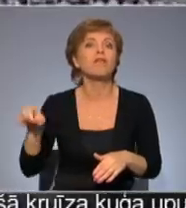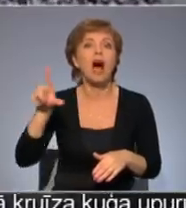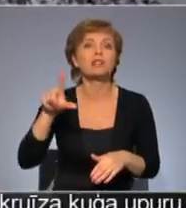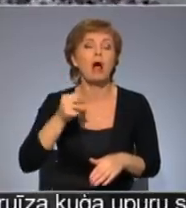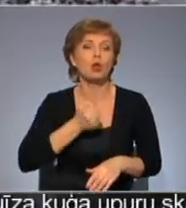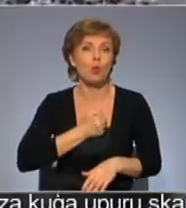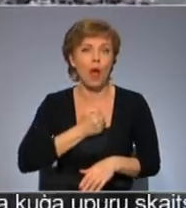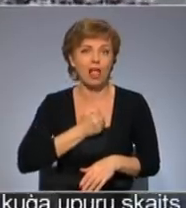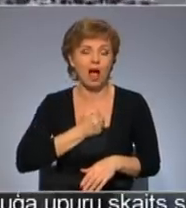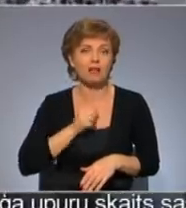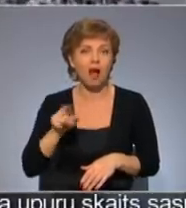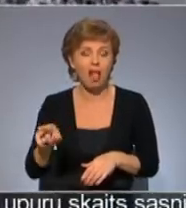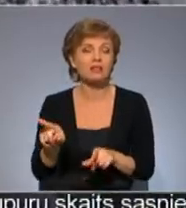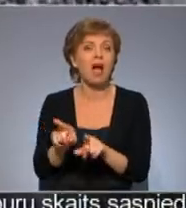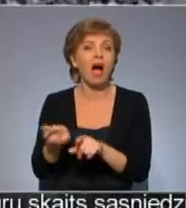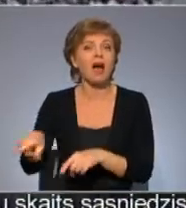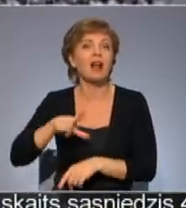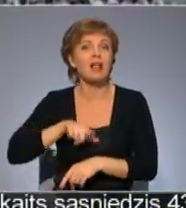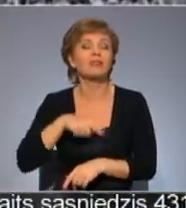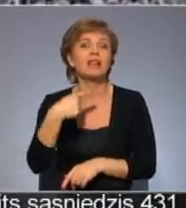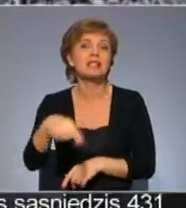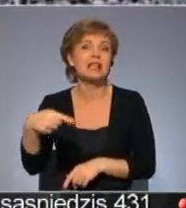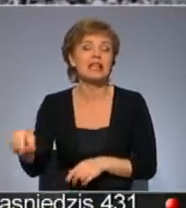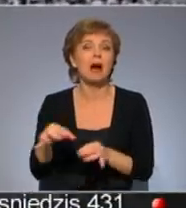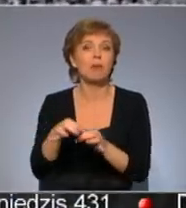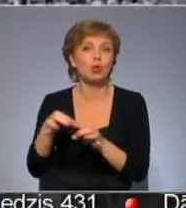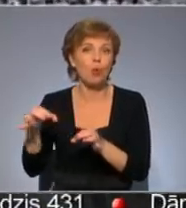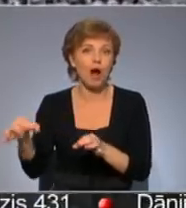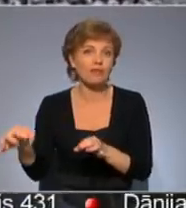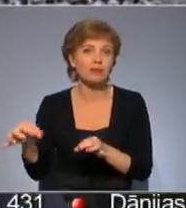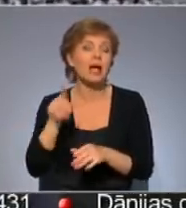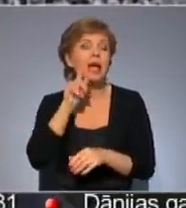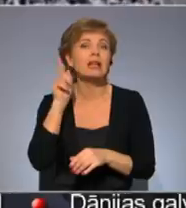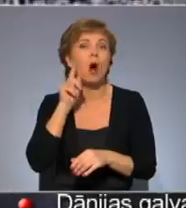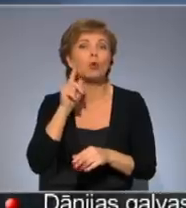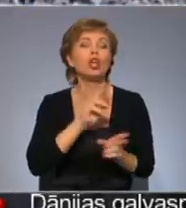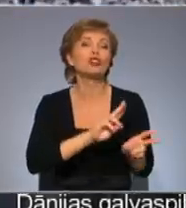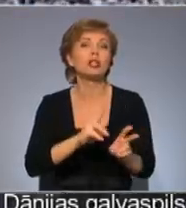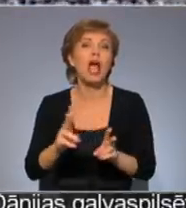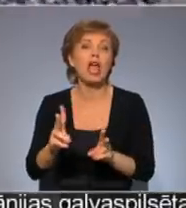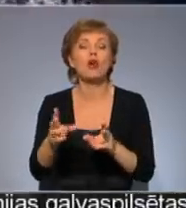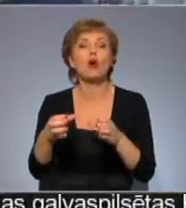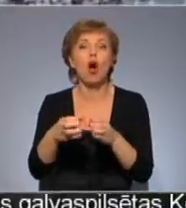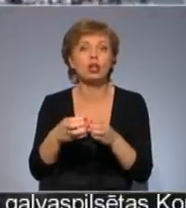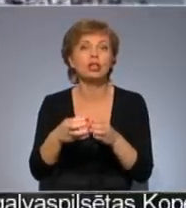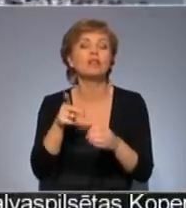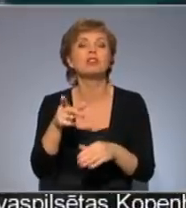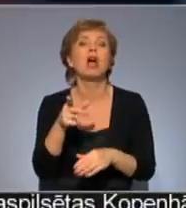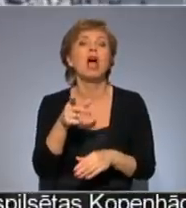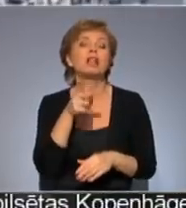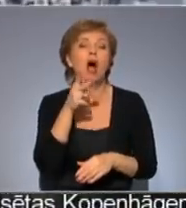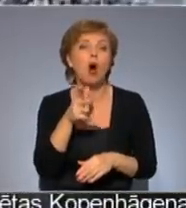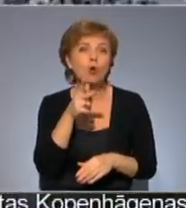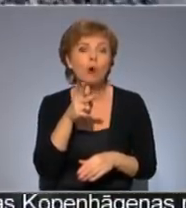Latgales. Arī no Latvijas citiem novadiem. Tie ir jauniešu deju kolektīvi no Daugavpils, tie ir Latgales pūdeju